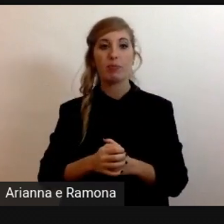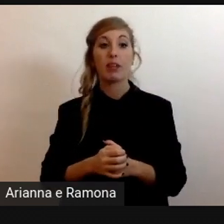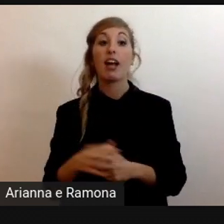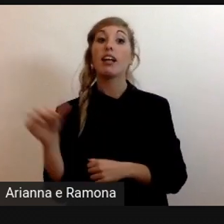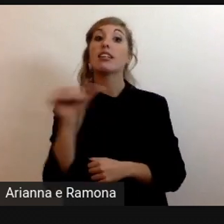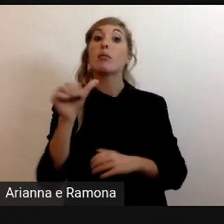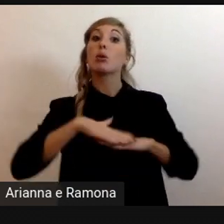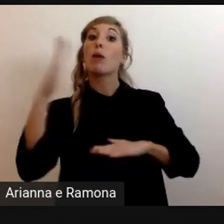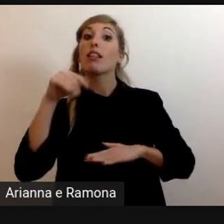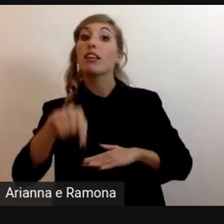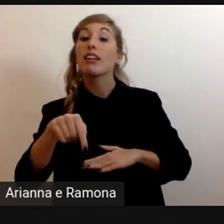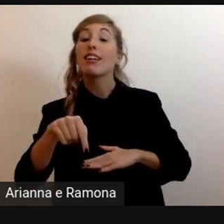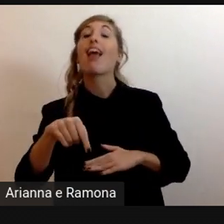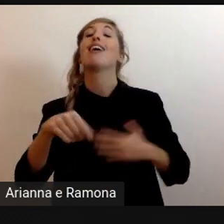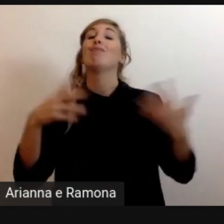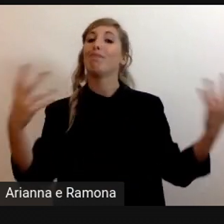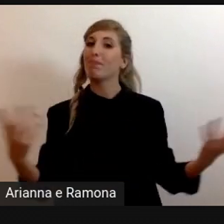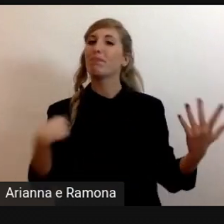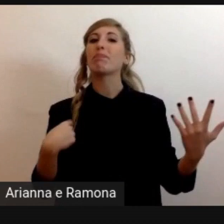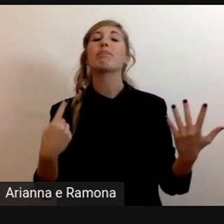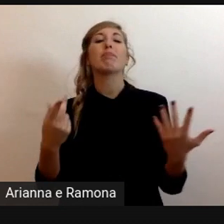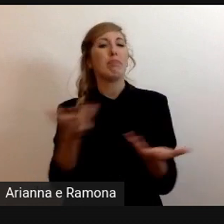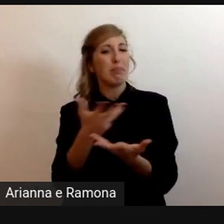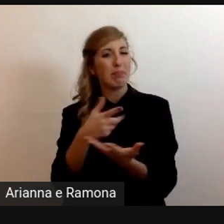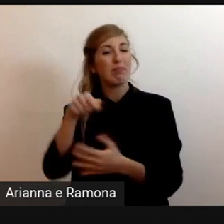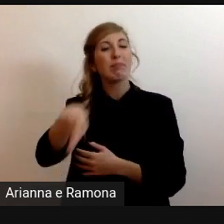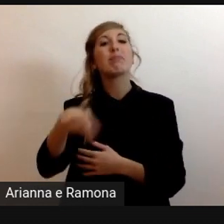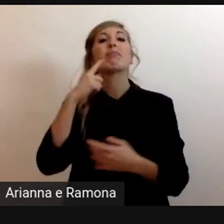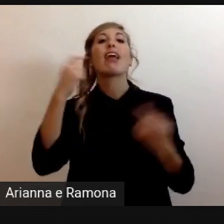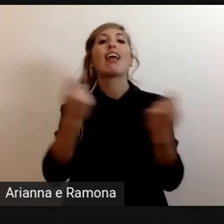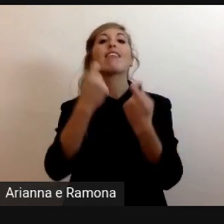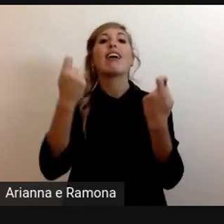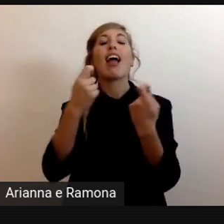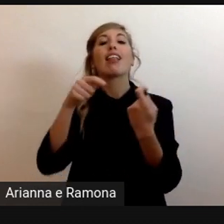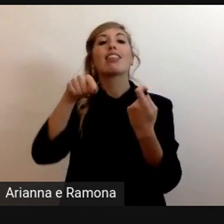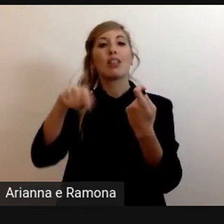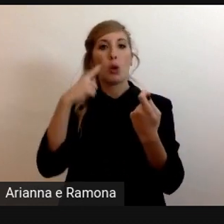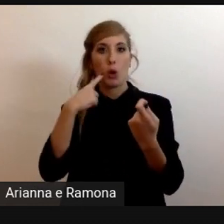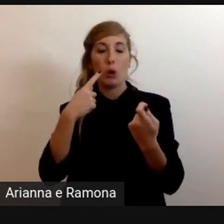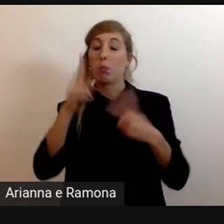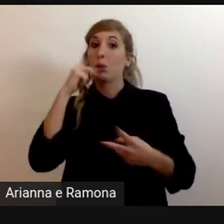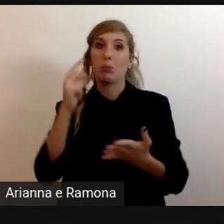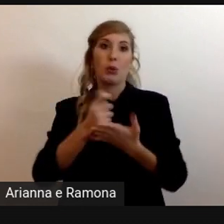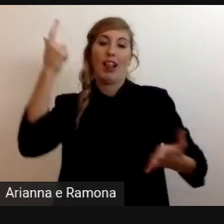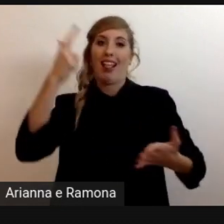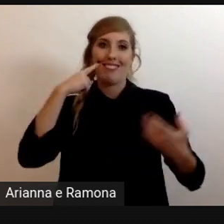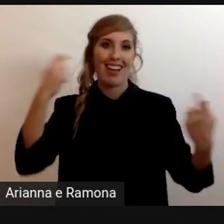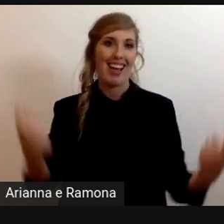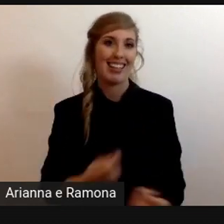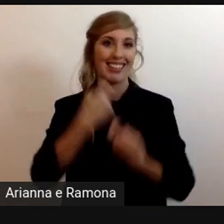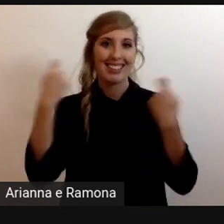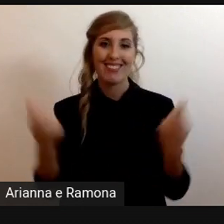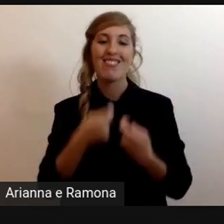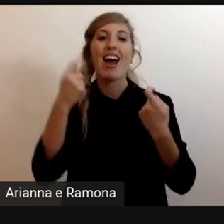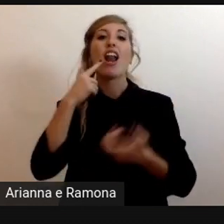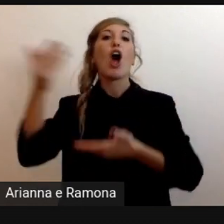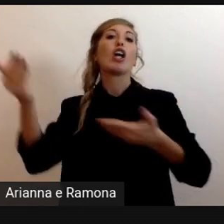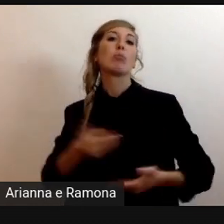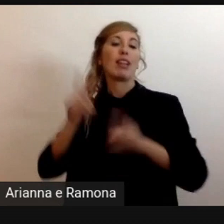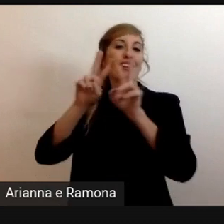svolge invece uno degli eventi più importanti del festival e che costò ospite internazionale